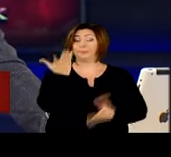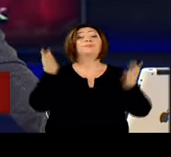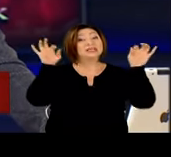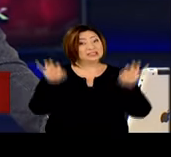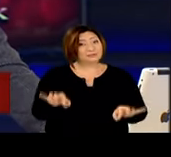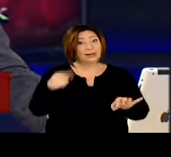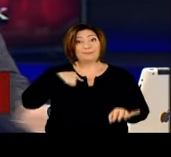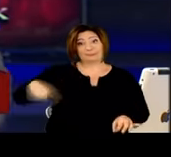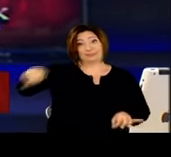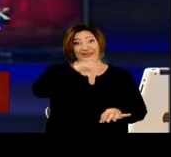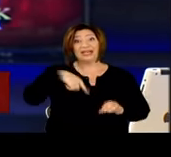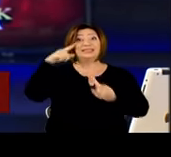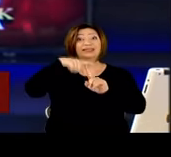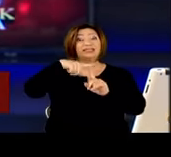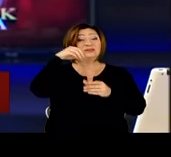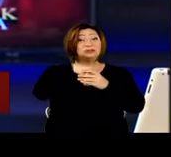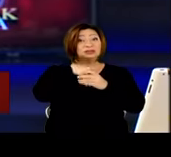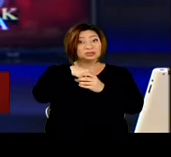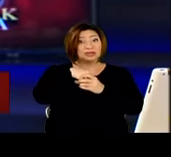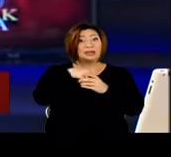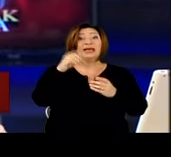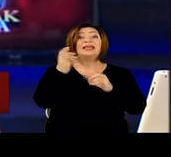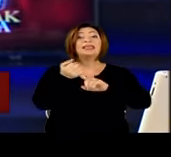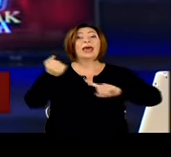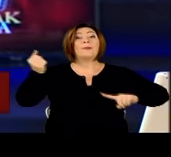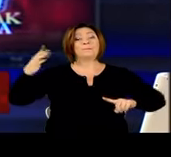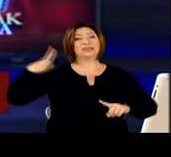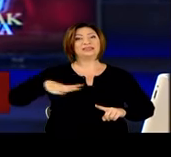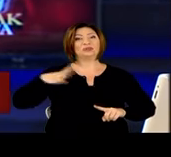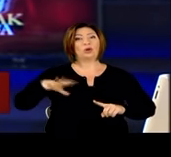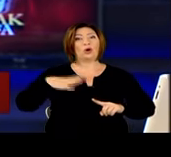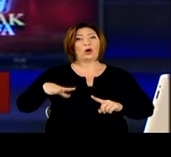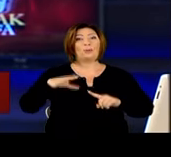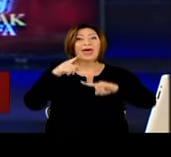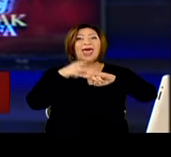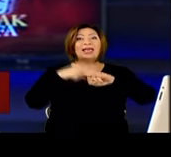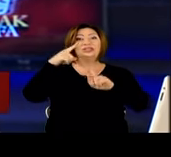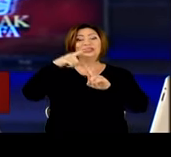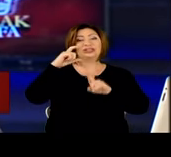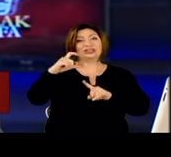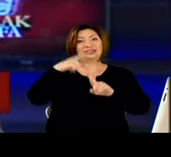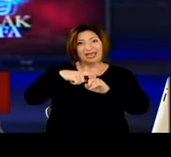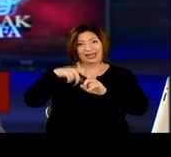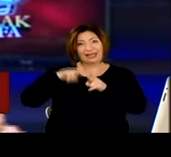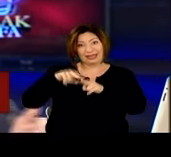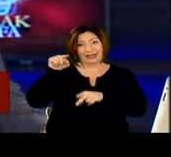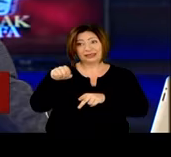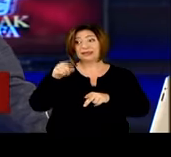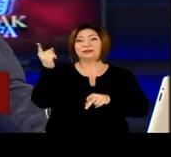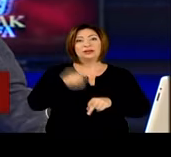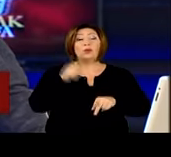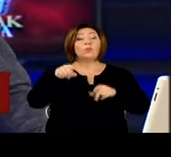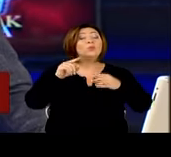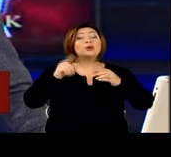Şimdi bizlere Twitter üzerinden kebap istiyorum hashtag'i üzerinden niçin